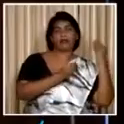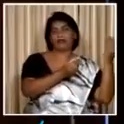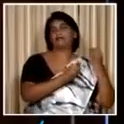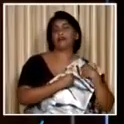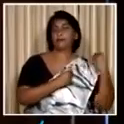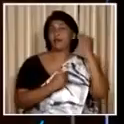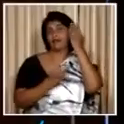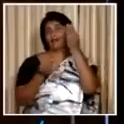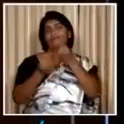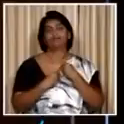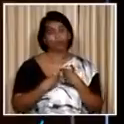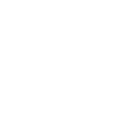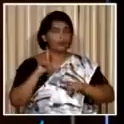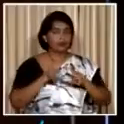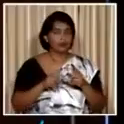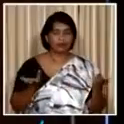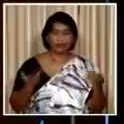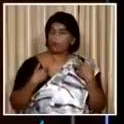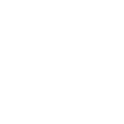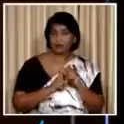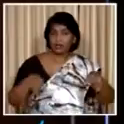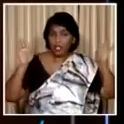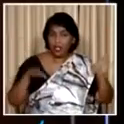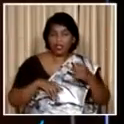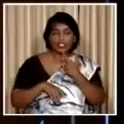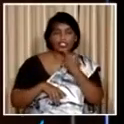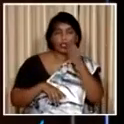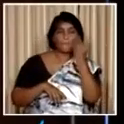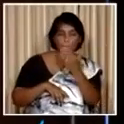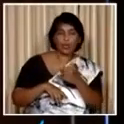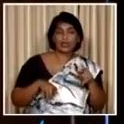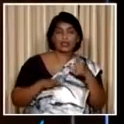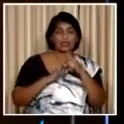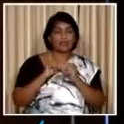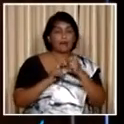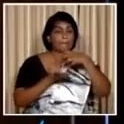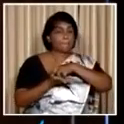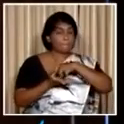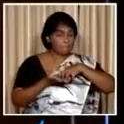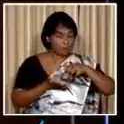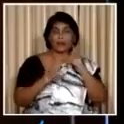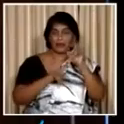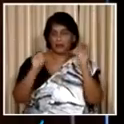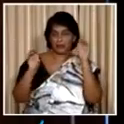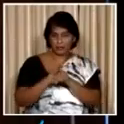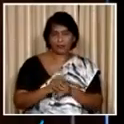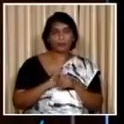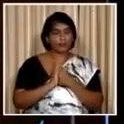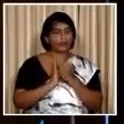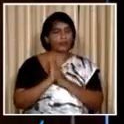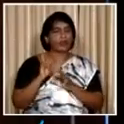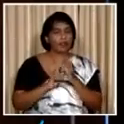දෙන්නේ සහෝදරිය දෙන්නේ පුදුම කතානේ මේක පුදුම කතාවක් මේක අද ජනතා විමුක්ති පෙරමුණ අය පළාත් පාලන වලට මන් අපේක්ෂකයෝ දාලා තියෙනවා ගරු